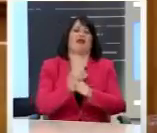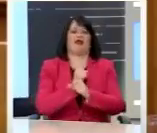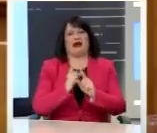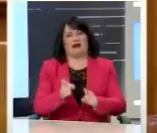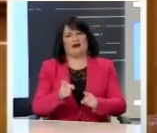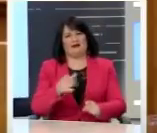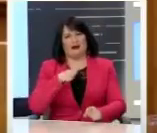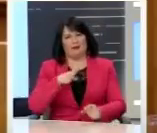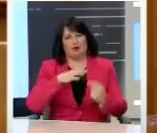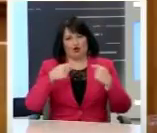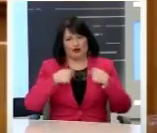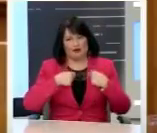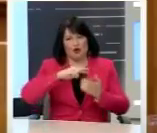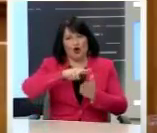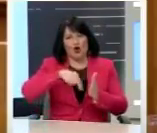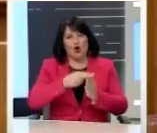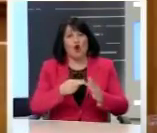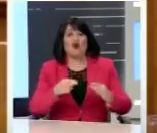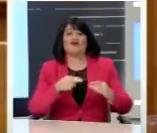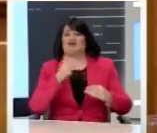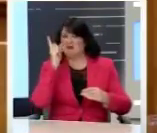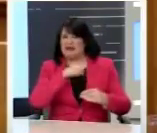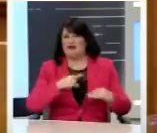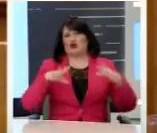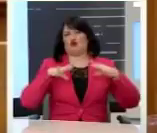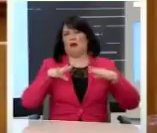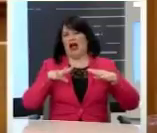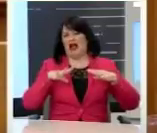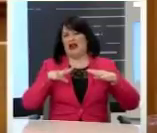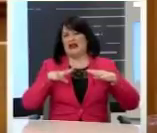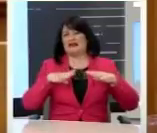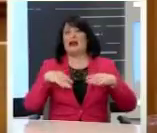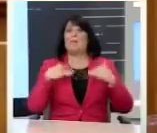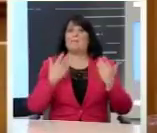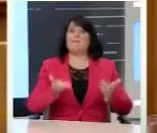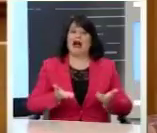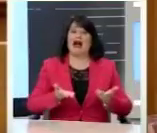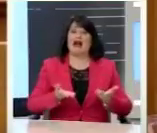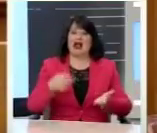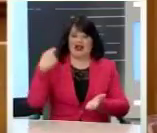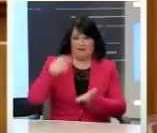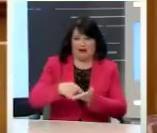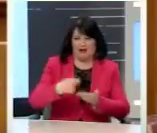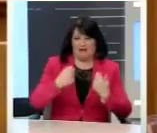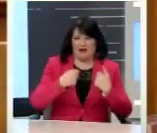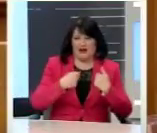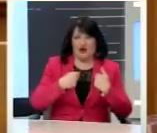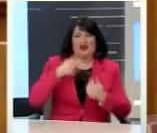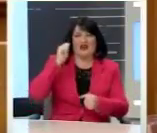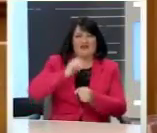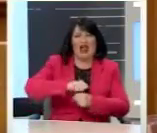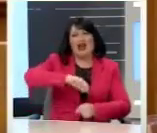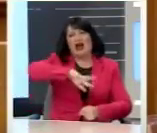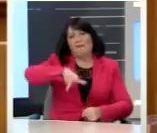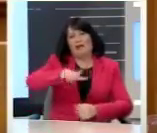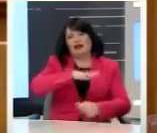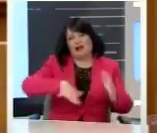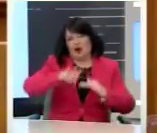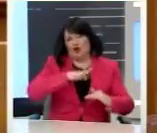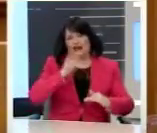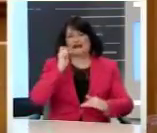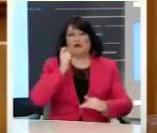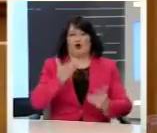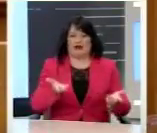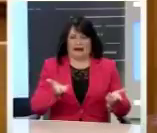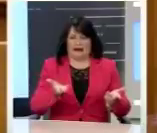Προτιμώ το ρόλο του τζάμπα μάγκα παρά το ρόλο του επιπληρωμή βλάκα και απατεώνα της πολιτικής.